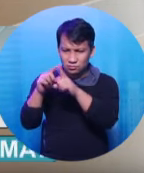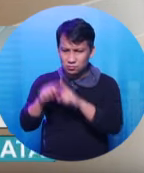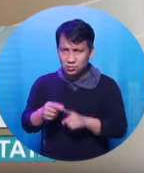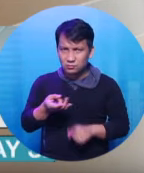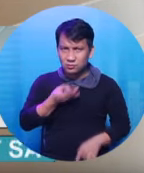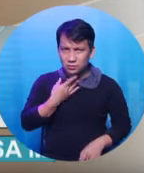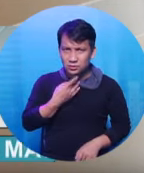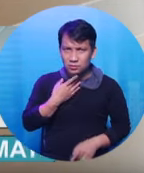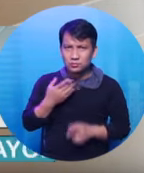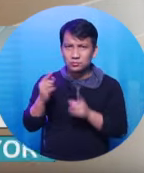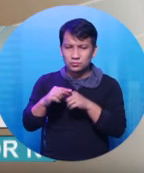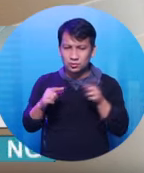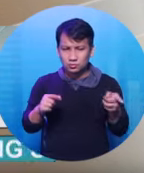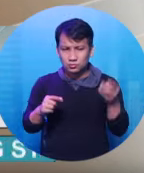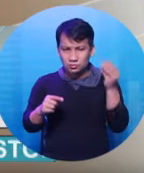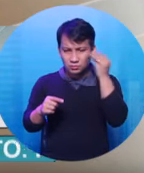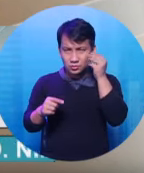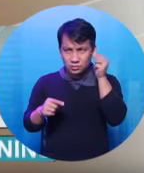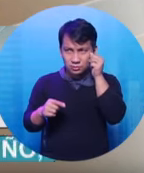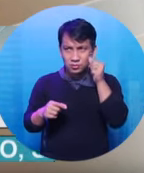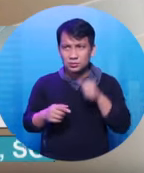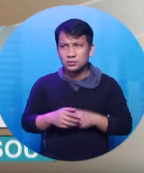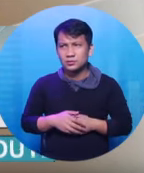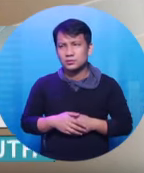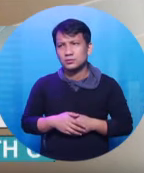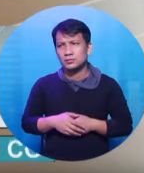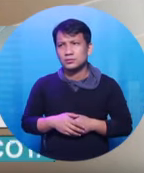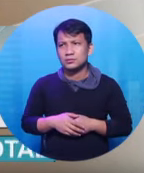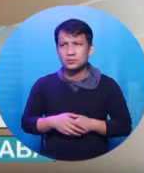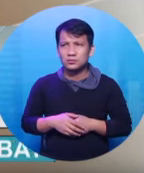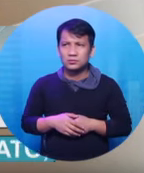si Mark Anthony?